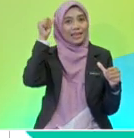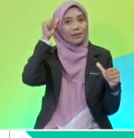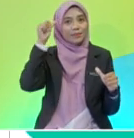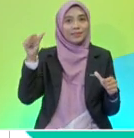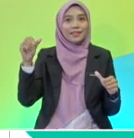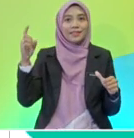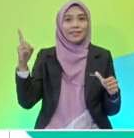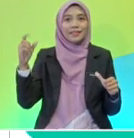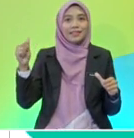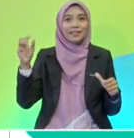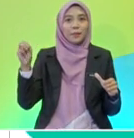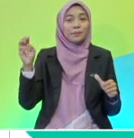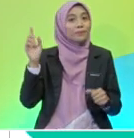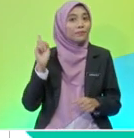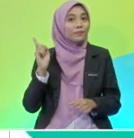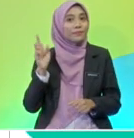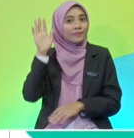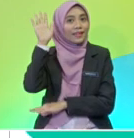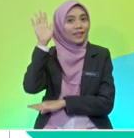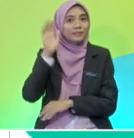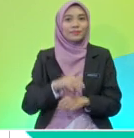Dimana ada makanan